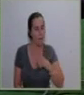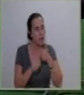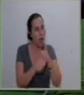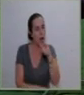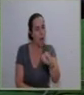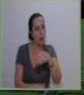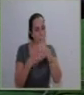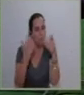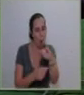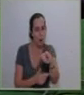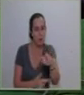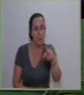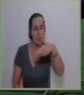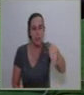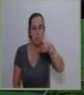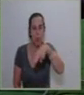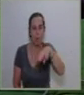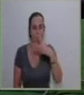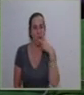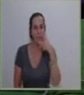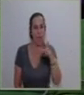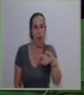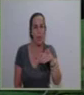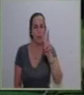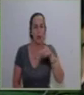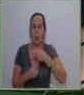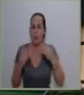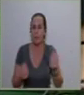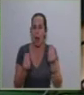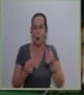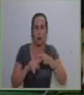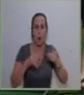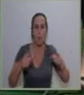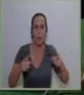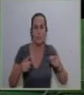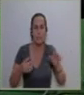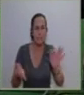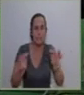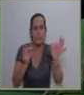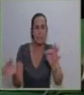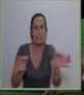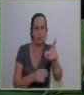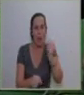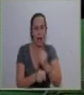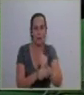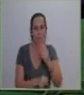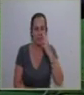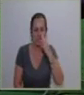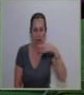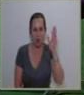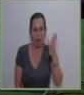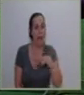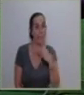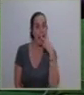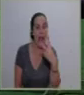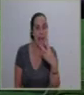אחריך כל הבוקר, שהסתובבת פה במשרדים וראיתי איך שלך כל מיני מזימות וכל מיני חכים טנים שאת מנסה לעשות פה ולהיות רעה לאנשים, אני ראיתי